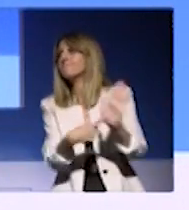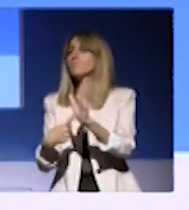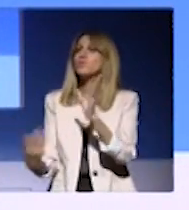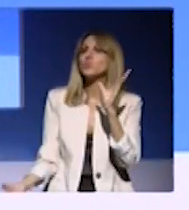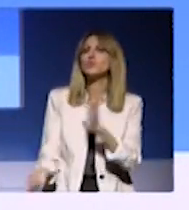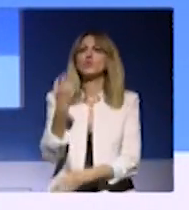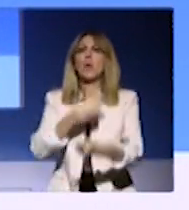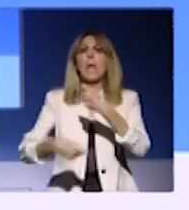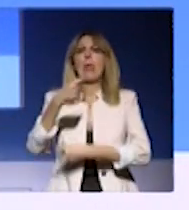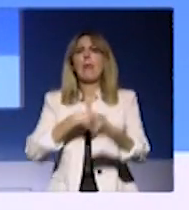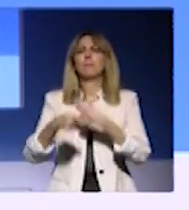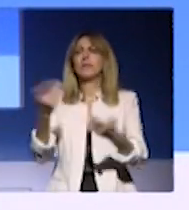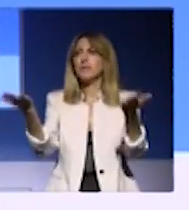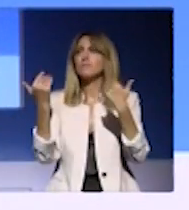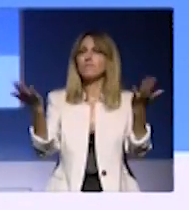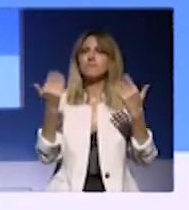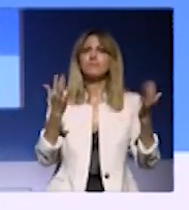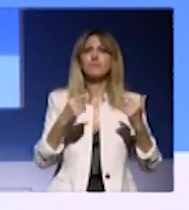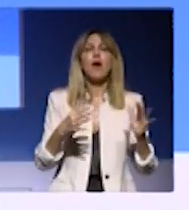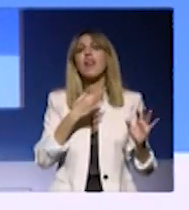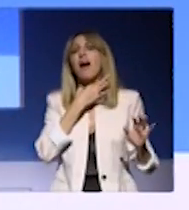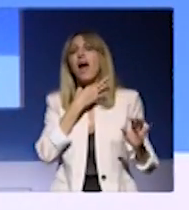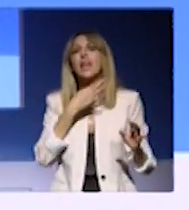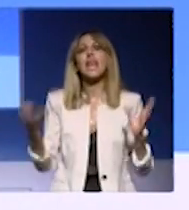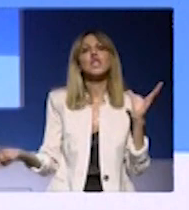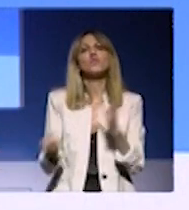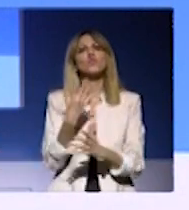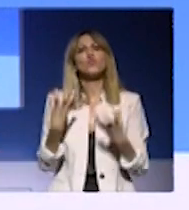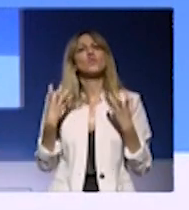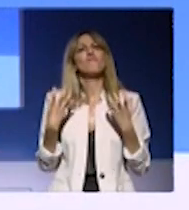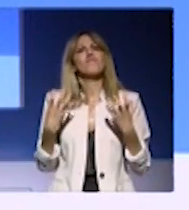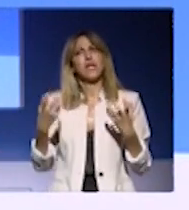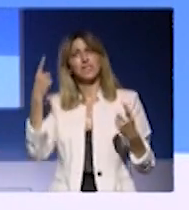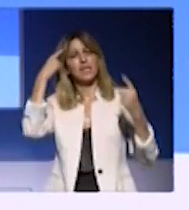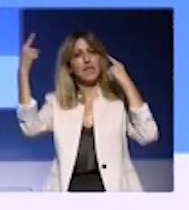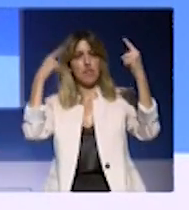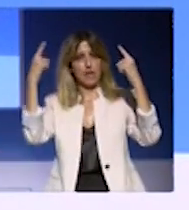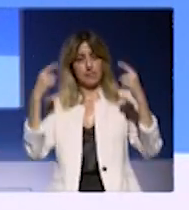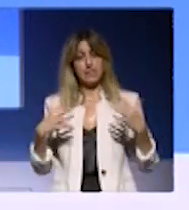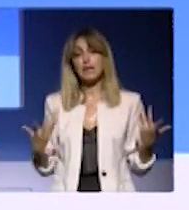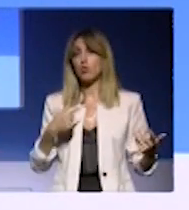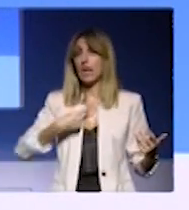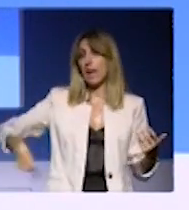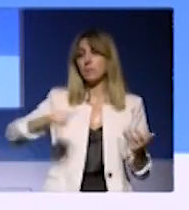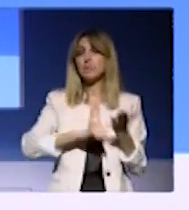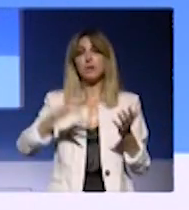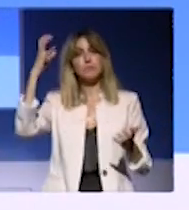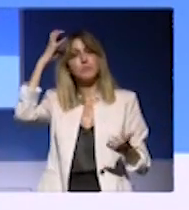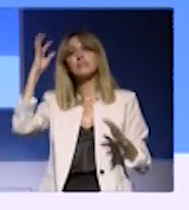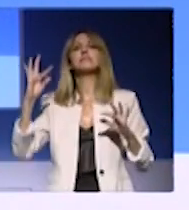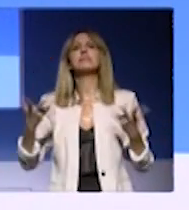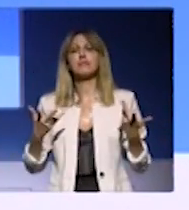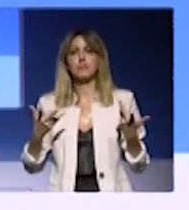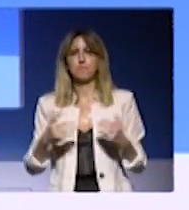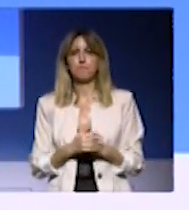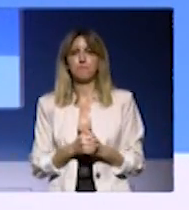λοιπόν να συγκρατήσουμε από αυτό το οποίο ακούσαμε? Πρώτον, την έμφαση στην αειφορία, στη